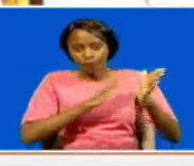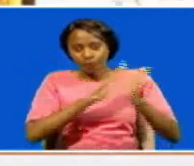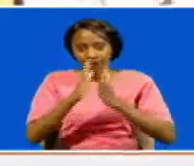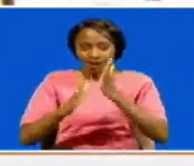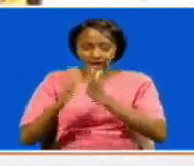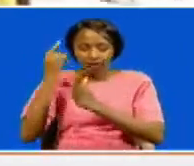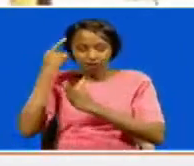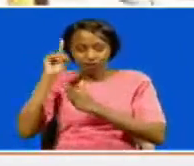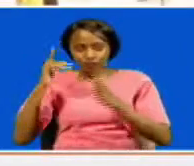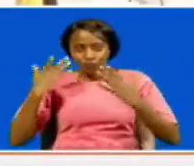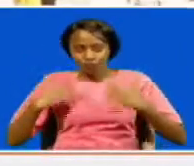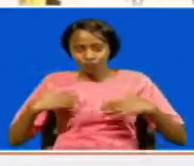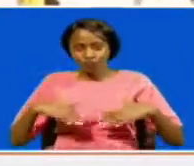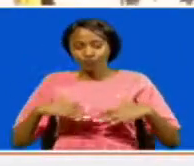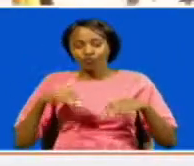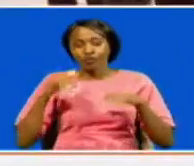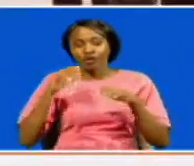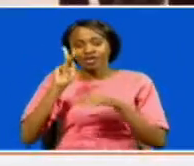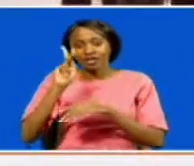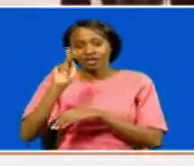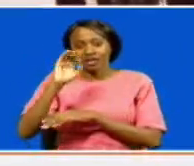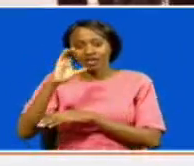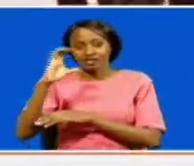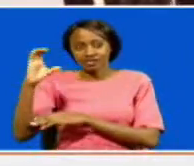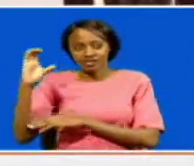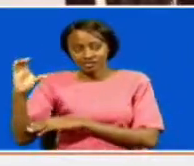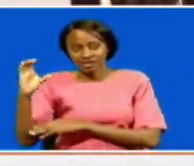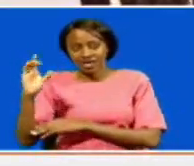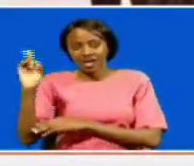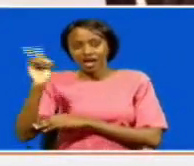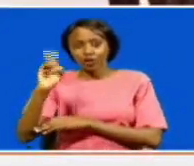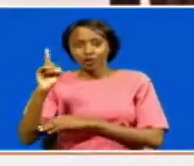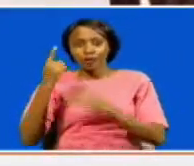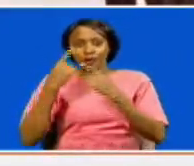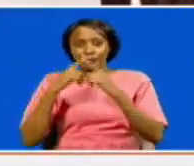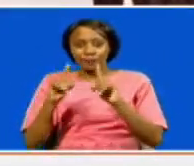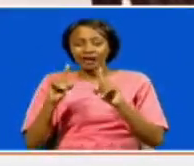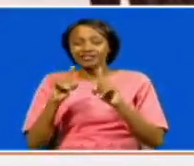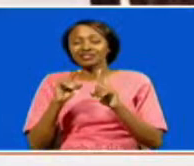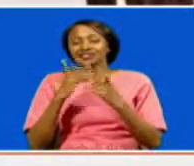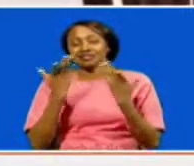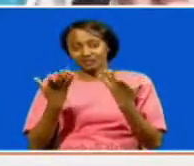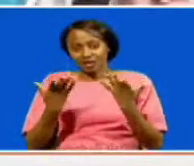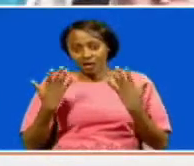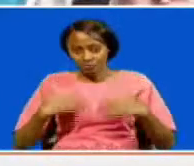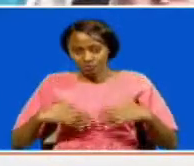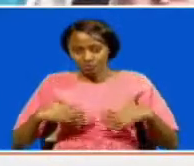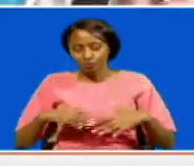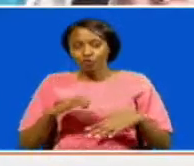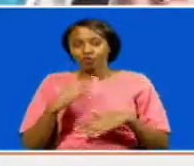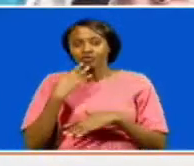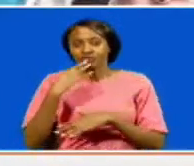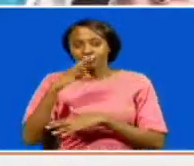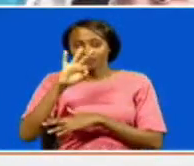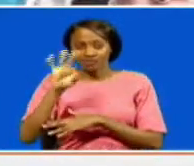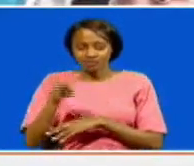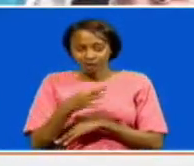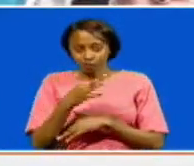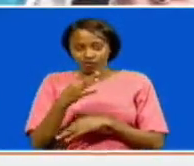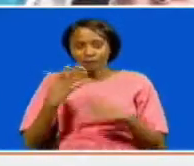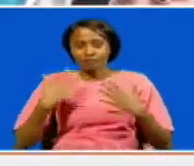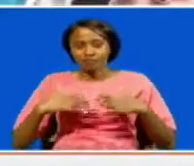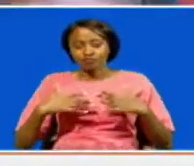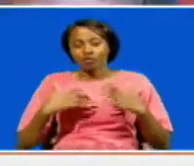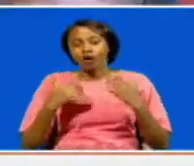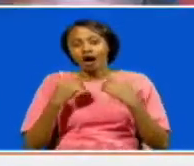umma katika jumba la KICC hapa Nairobi. Wanagenzi 3,900 watanufaika na mpango huo mwaka